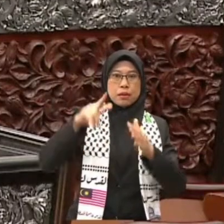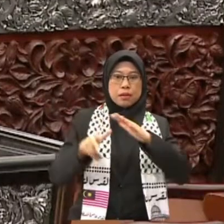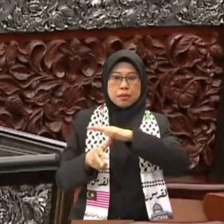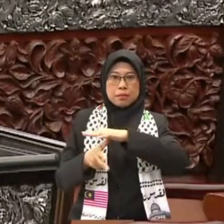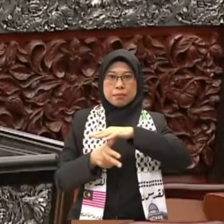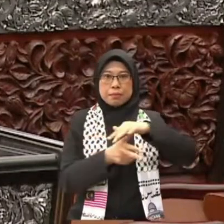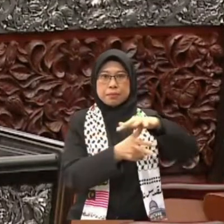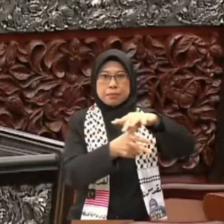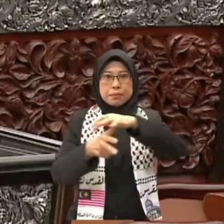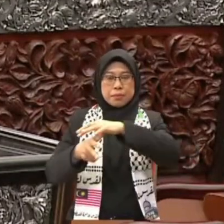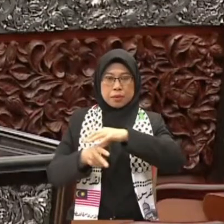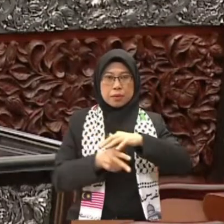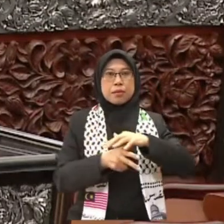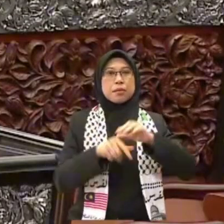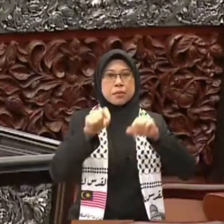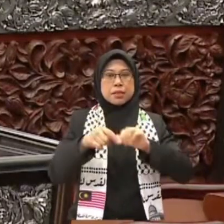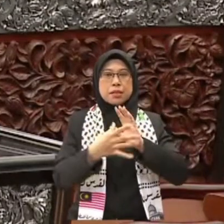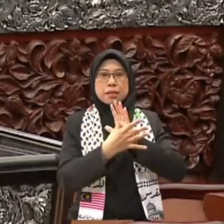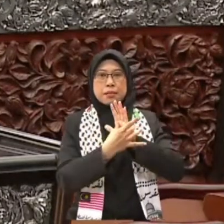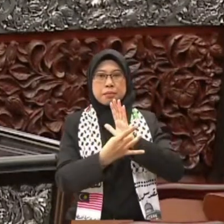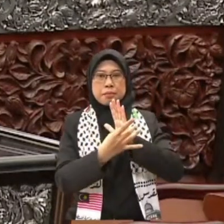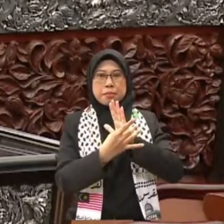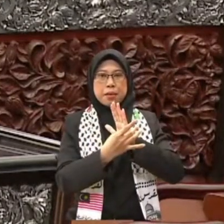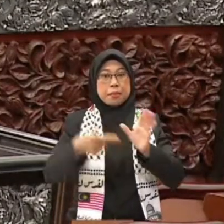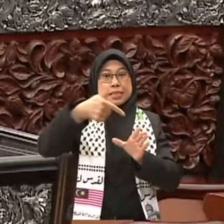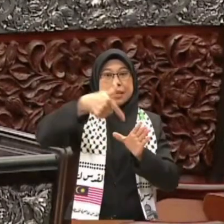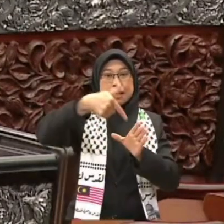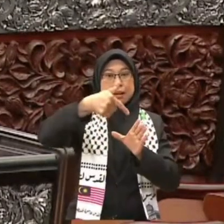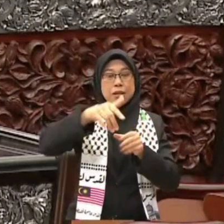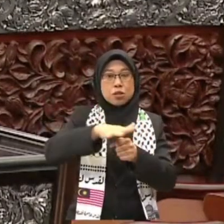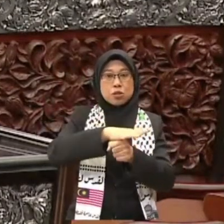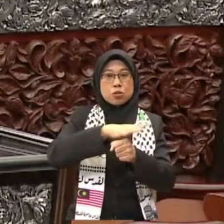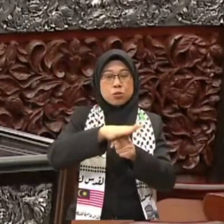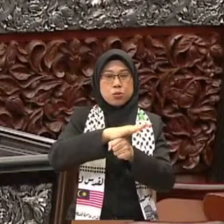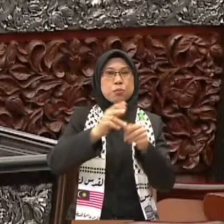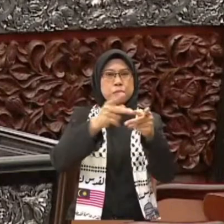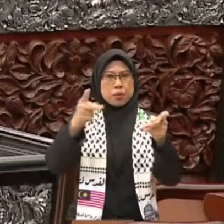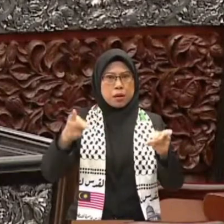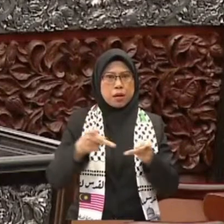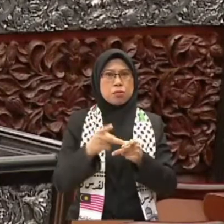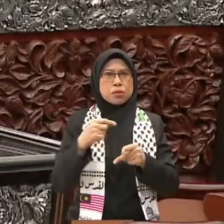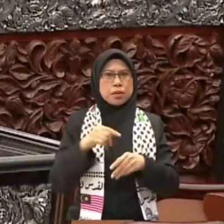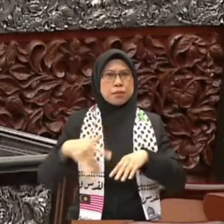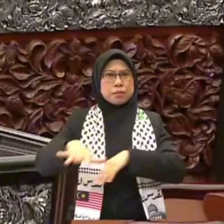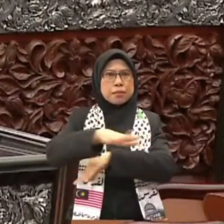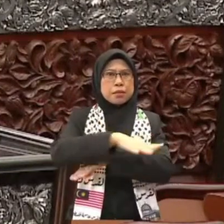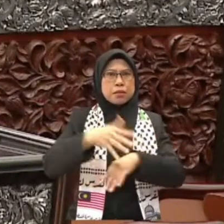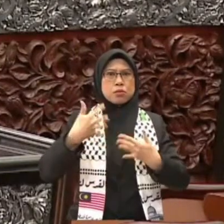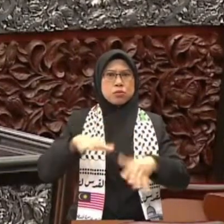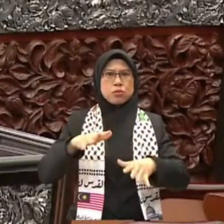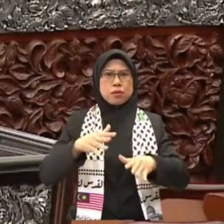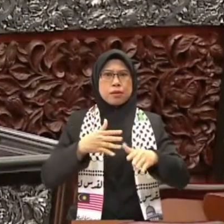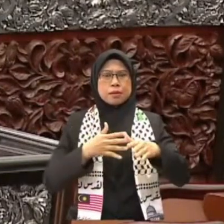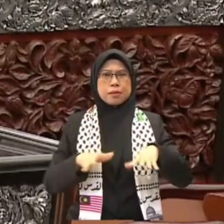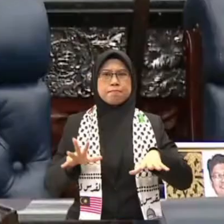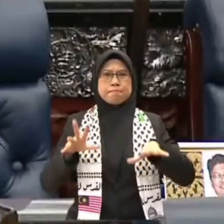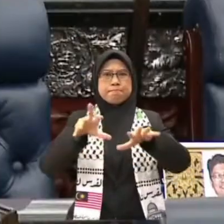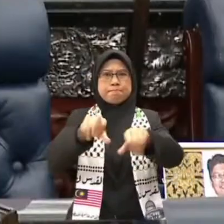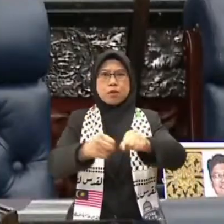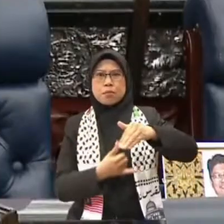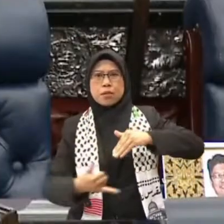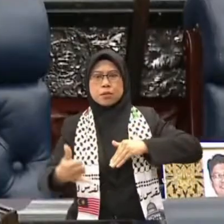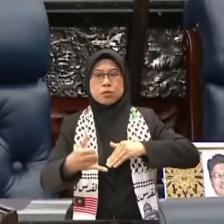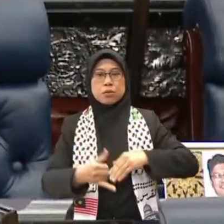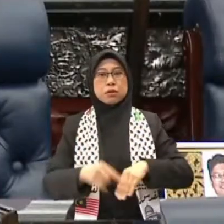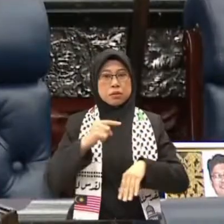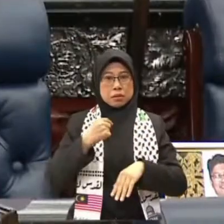Tapi tengok beting-beting Ali dan lihat bahawa kawasan kita sedang diceroboh. Terima kasih. Terima kasih. Saya pernah